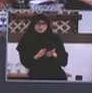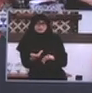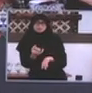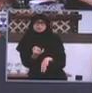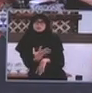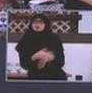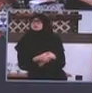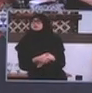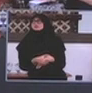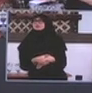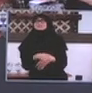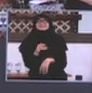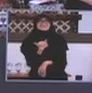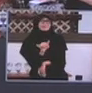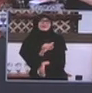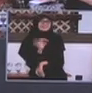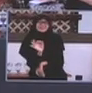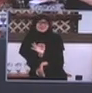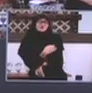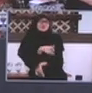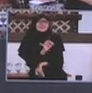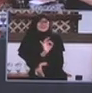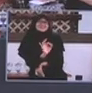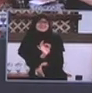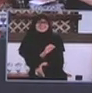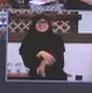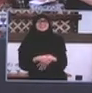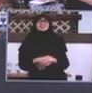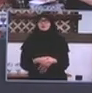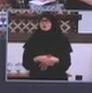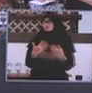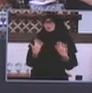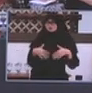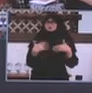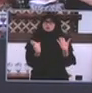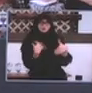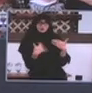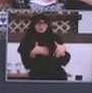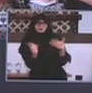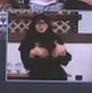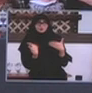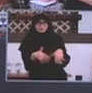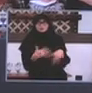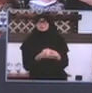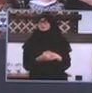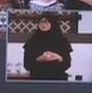Untuk balita tidak ada. Tidak ada juga? Oh, ini pancen kades hebat kok. Apa meneh sing